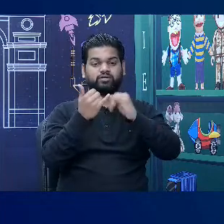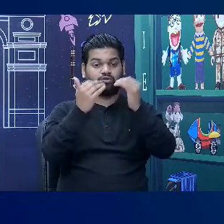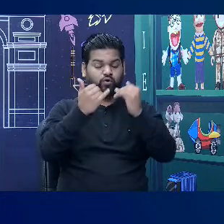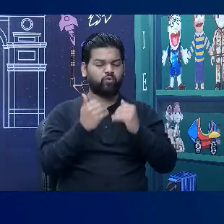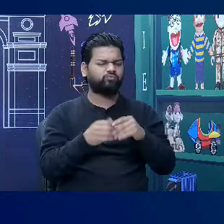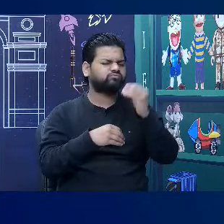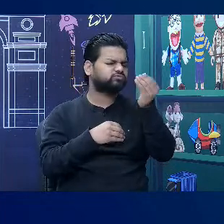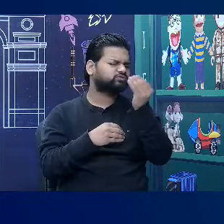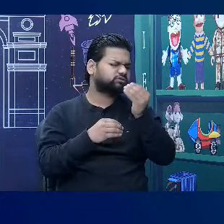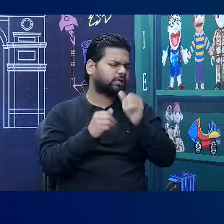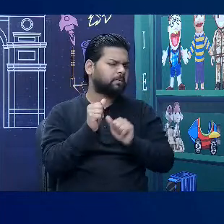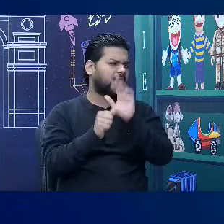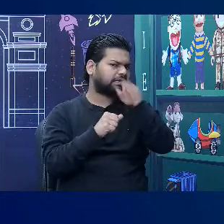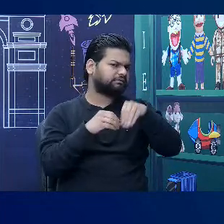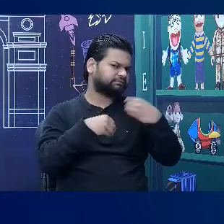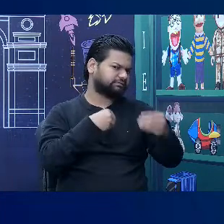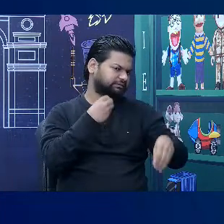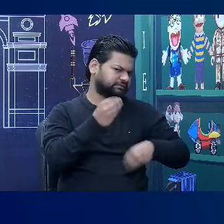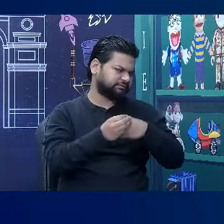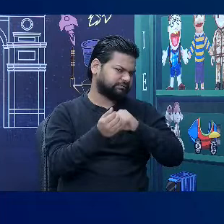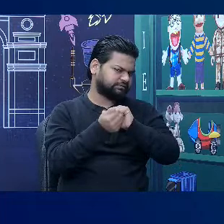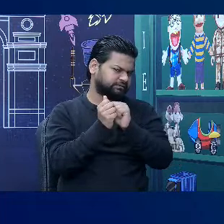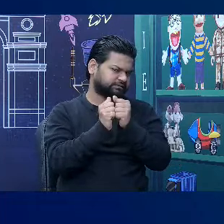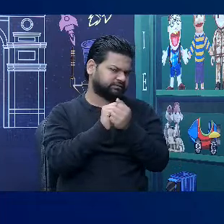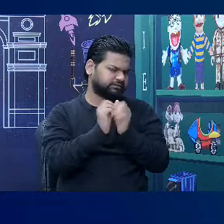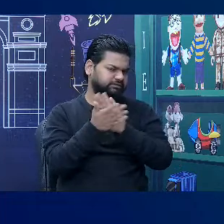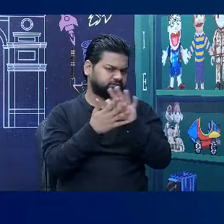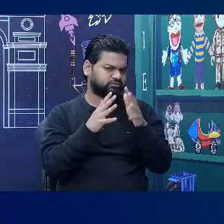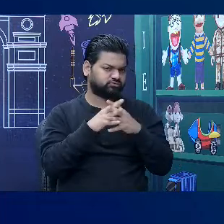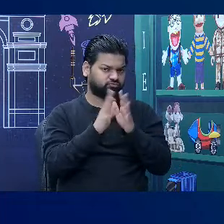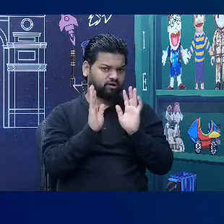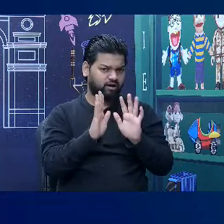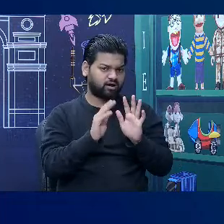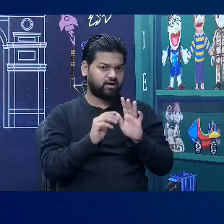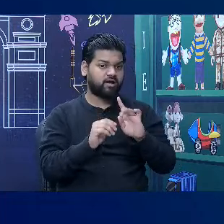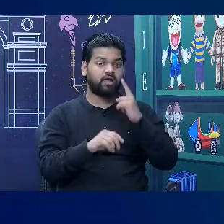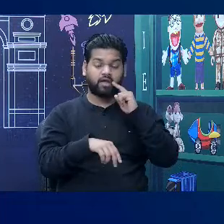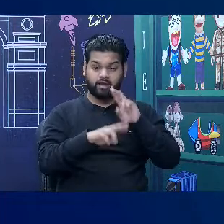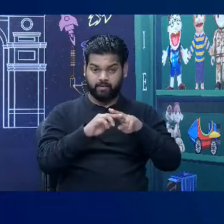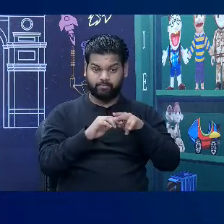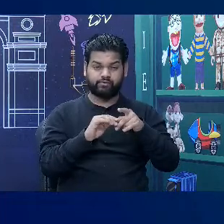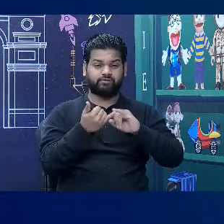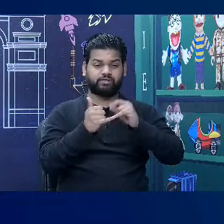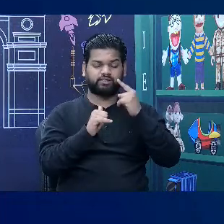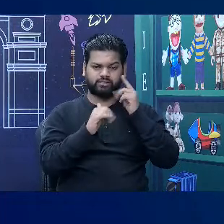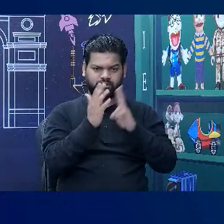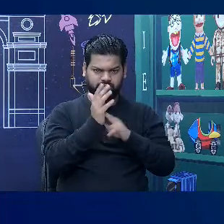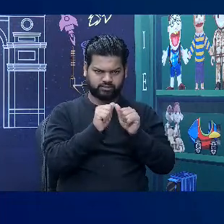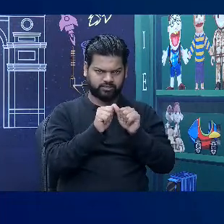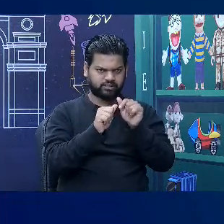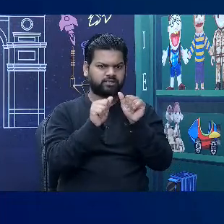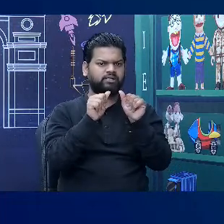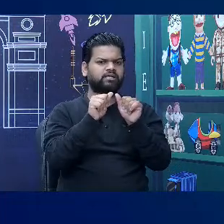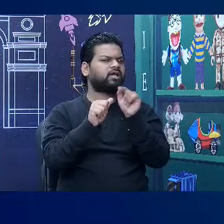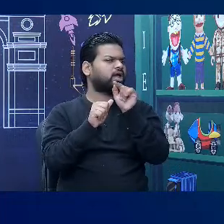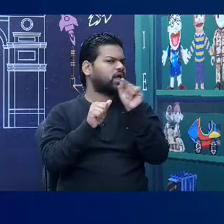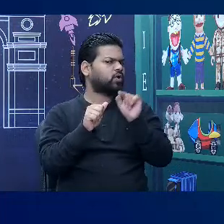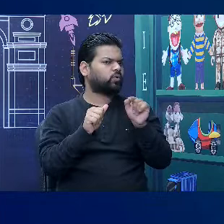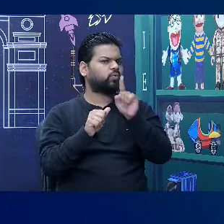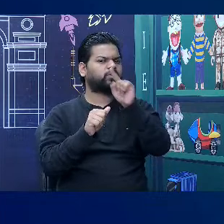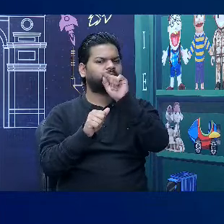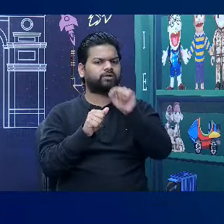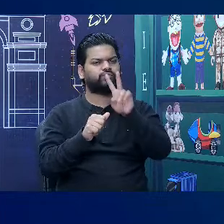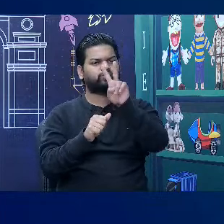have modified homework also for today, that is first question, if sin A is equal to 1/2, then